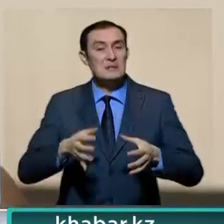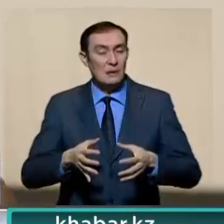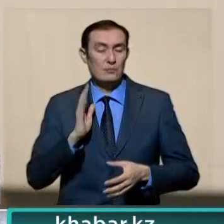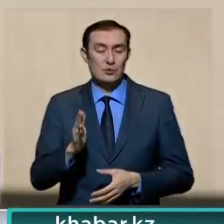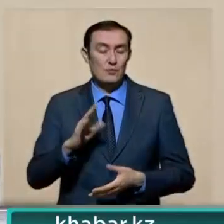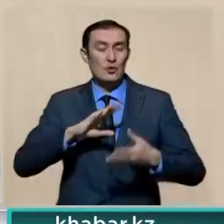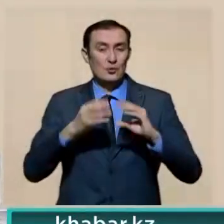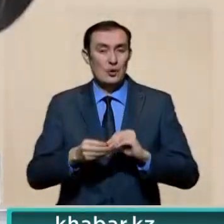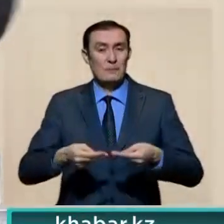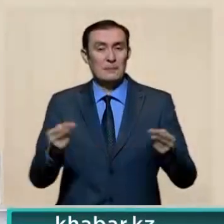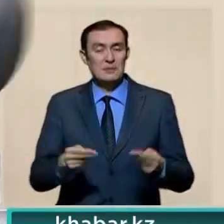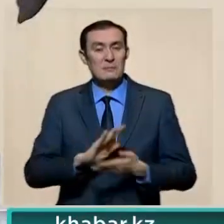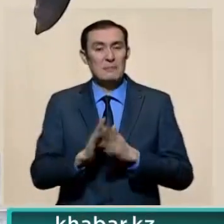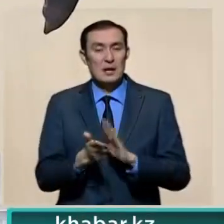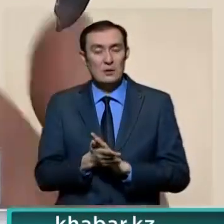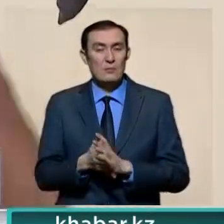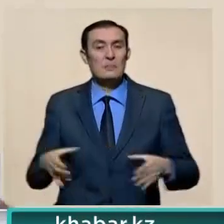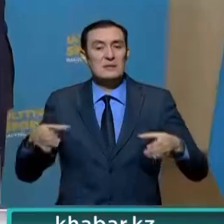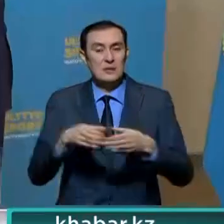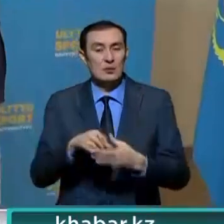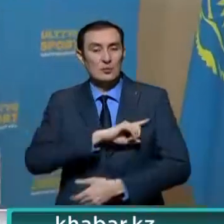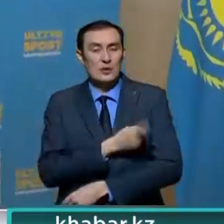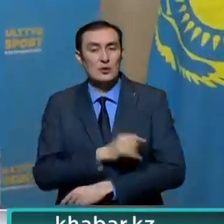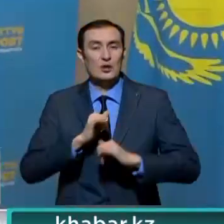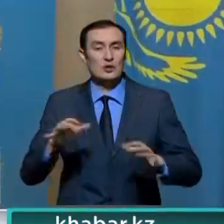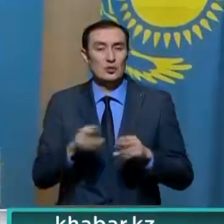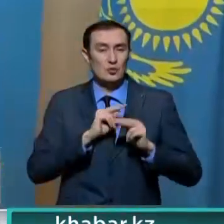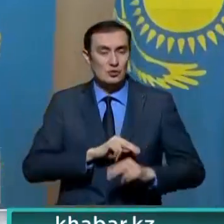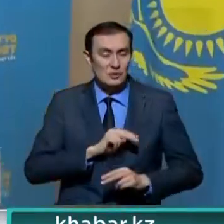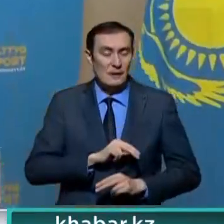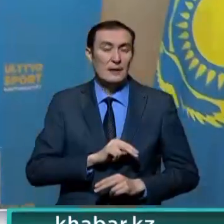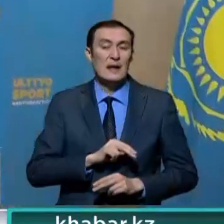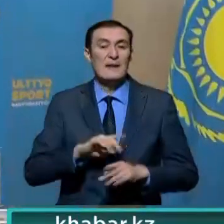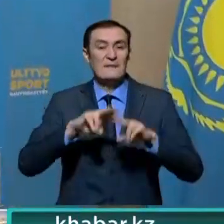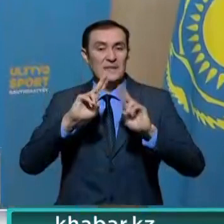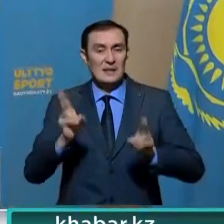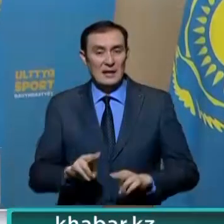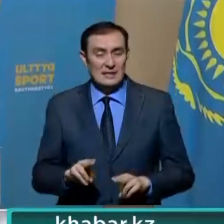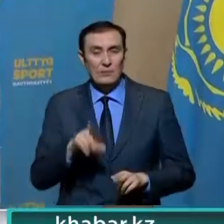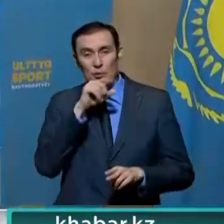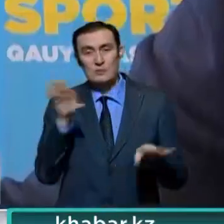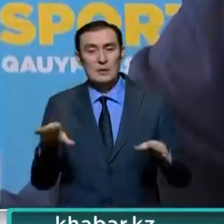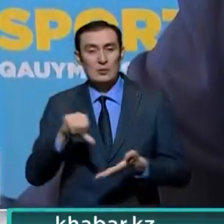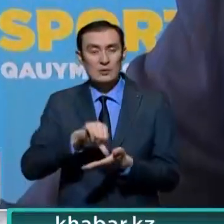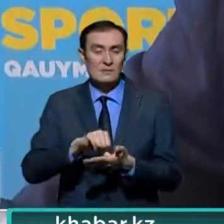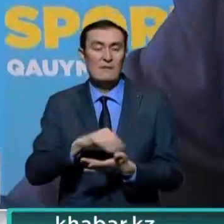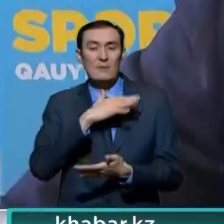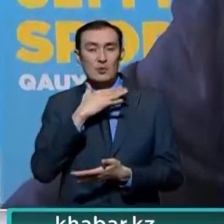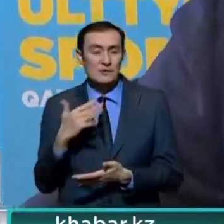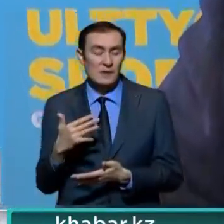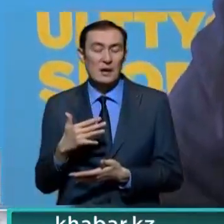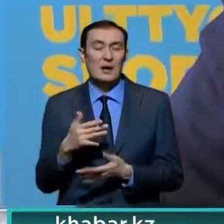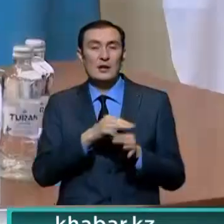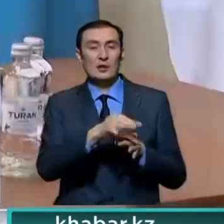по итогам подписан меморандум по объединению усилий и расширению сотрудничества федерация по ходу бегалик представлена в большинстве